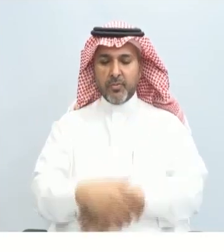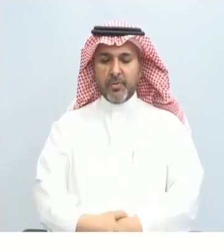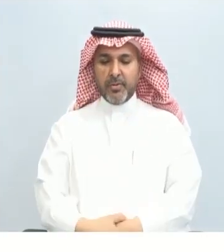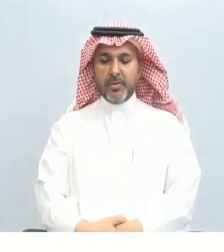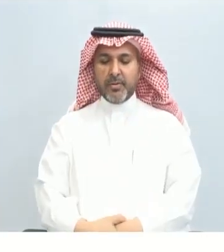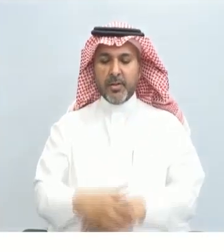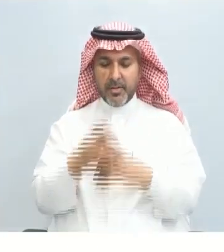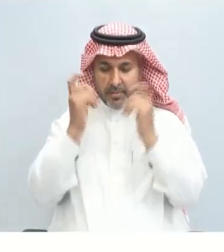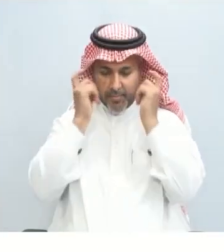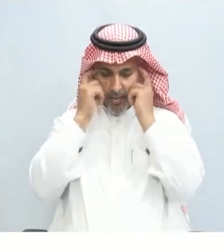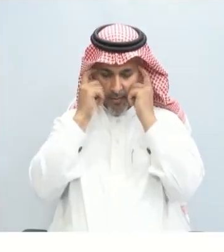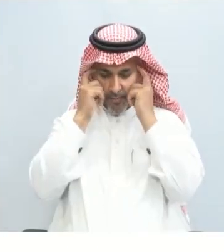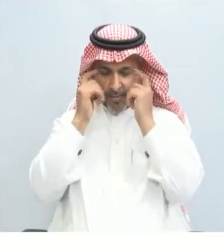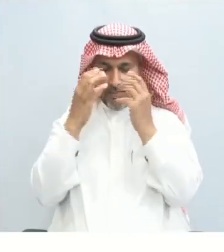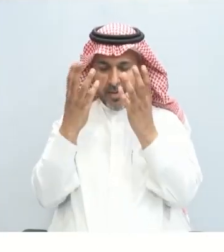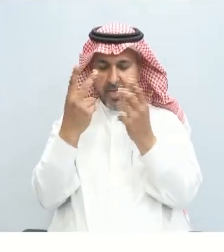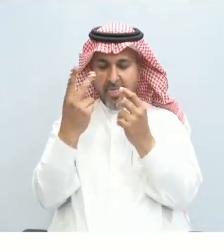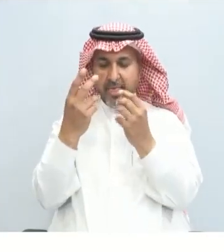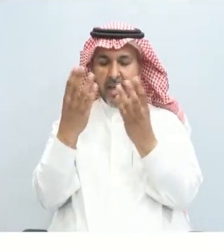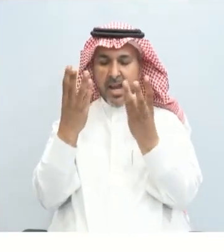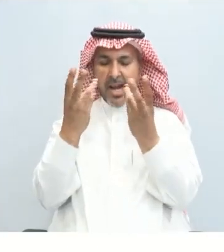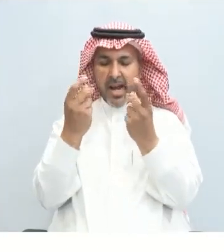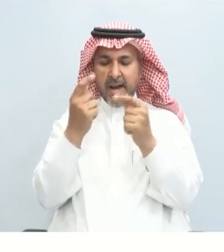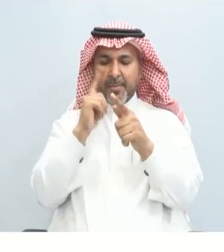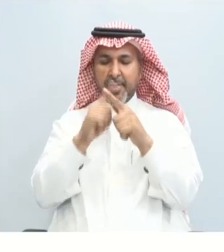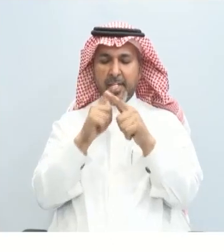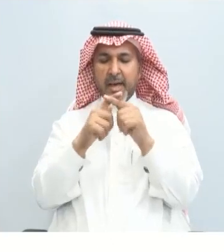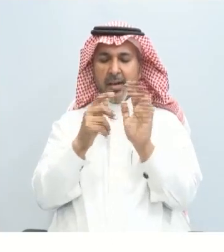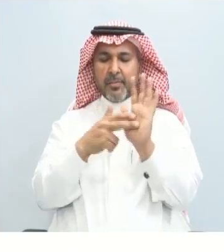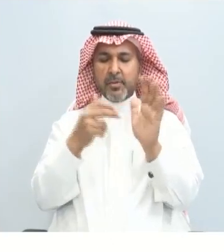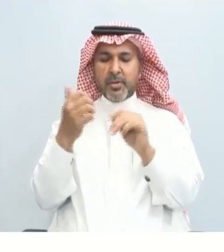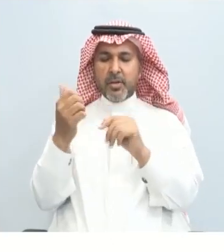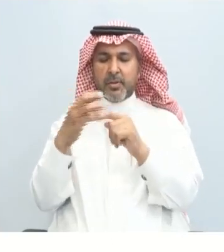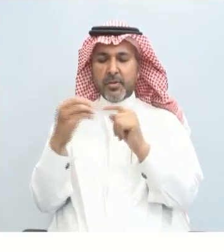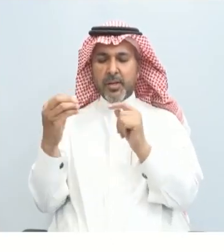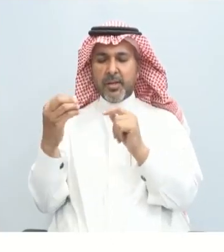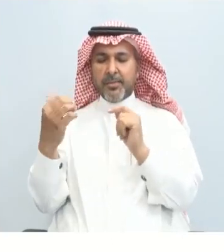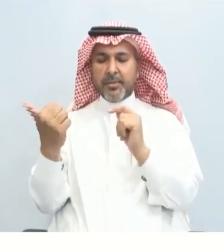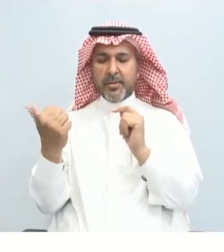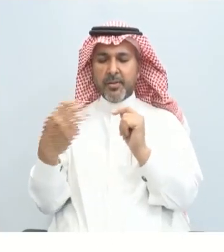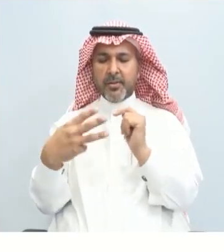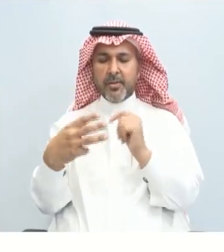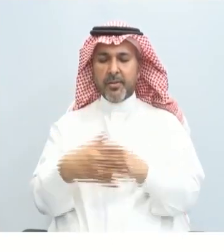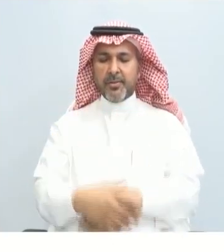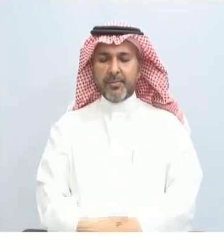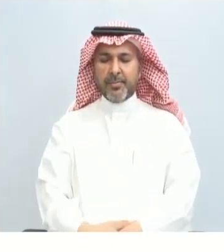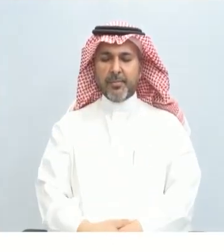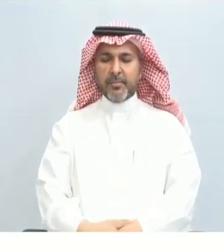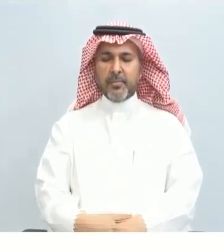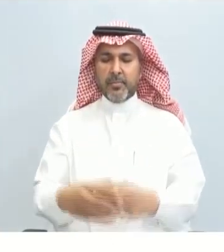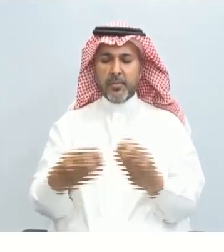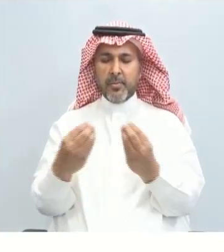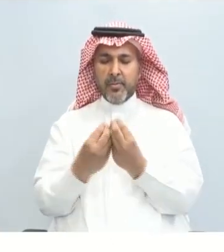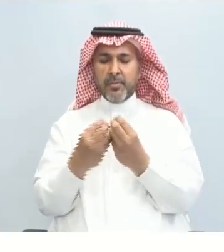المعادله هذه الان واحلل سابحث عن عددين حاصل ضربهم 36